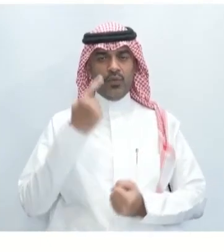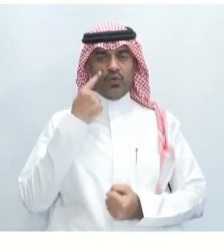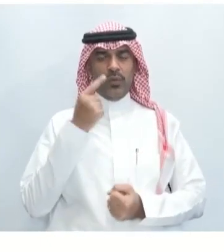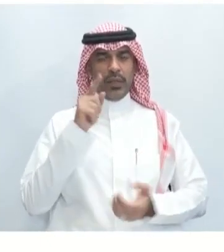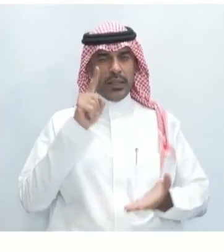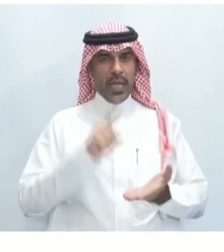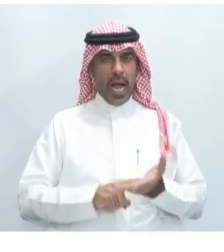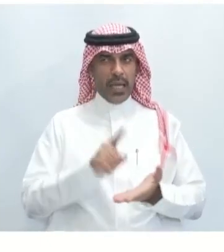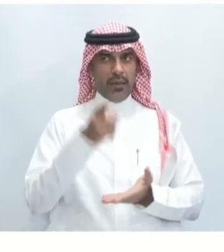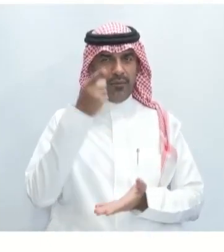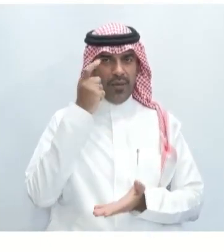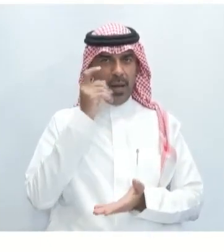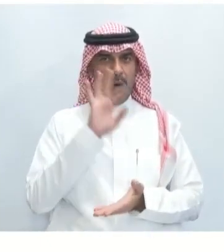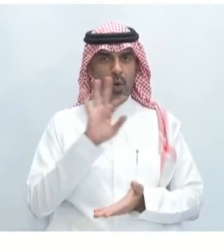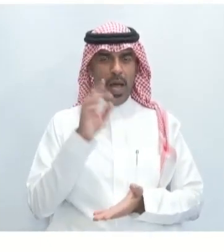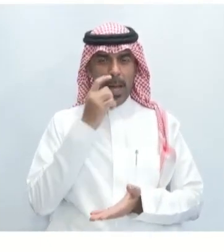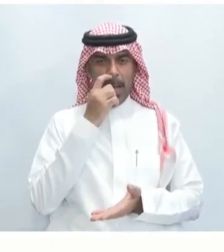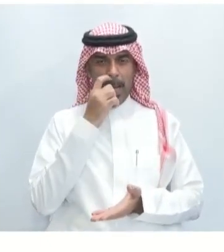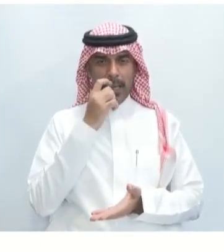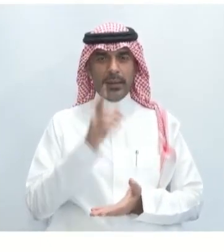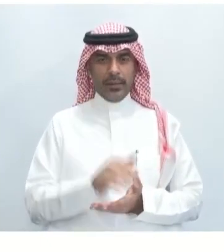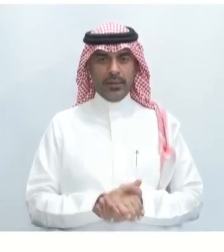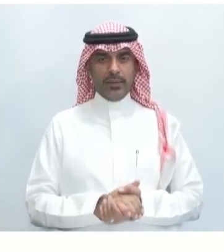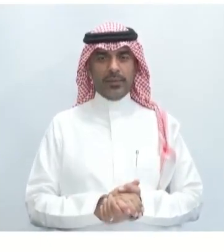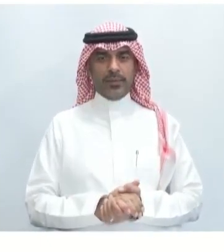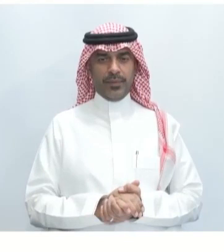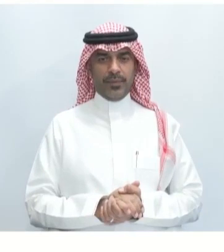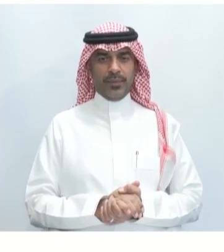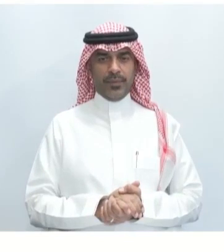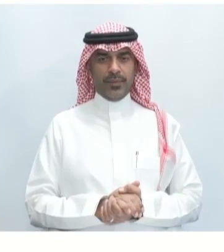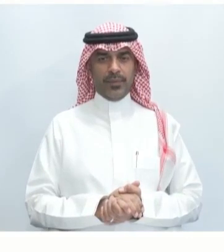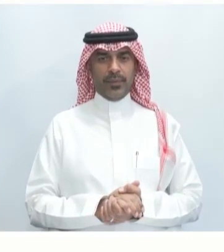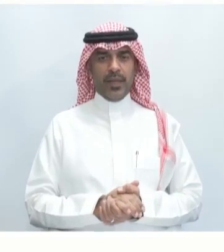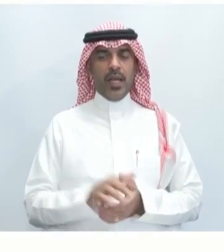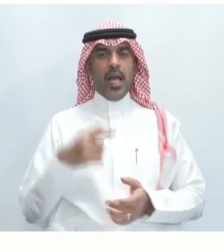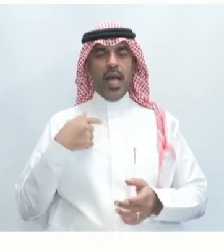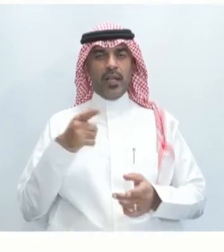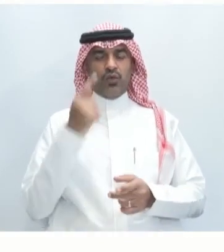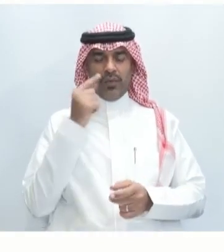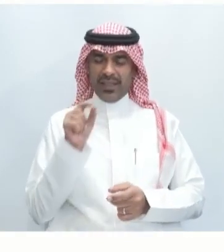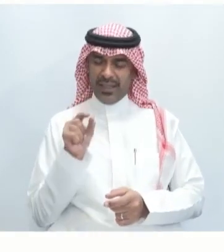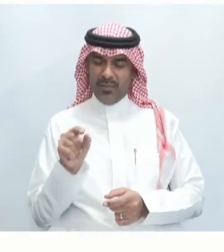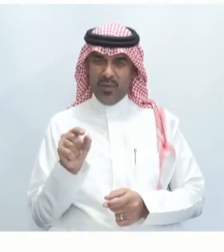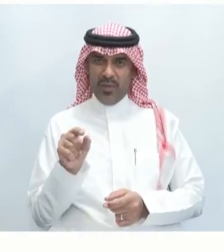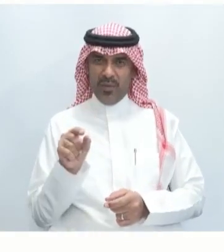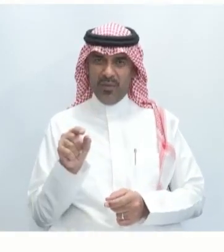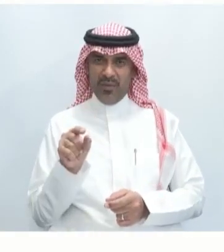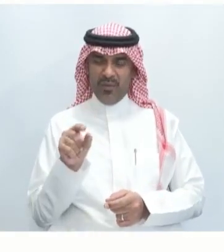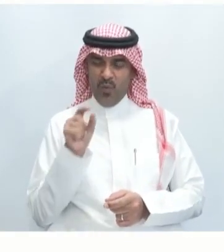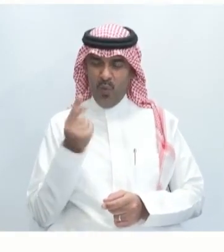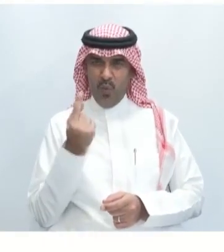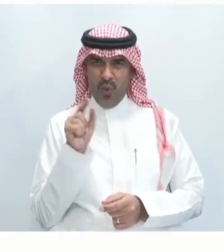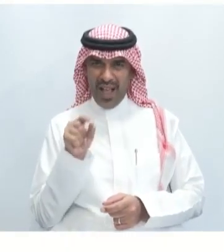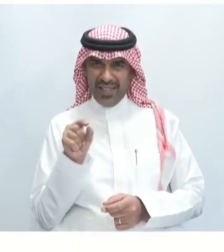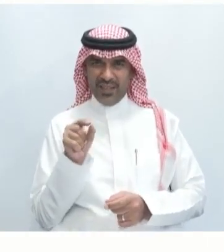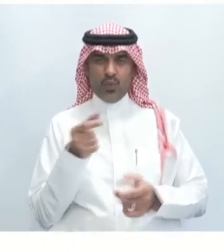اتاكد في هذه الفقره يقول السؤال استعمل نماذج المكعبات نماذج